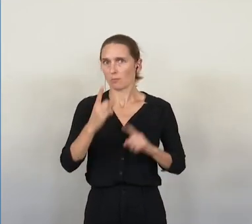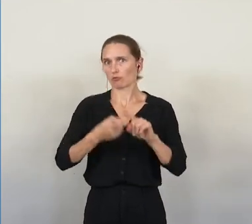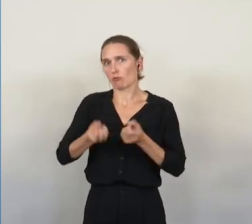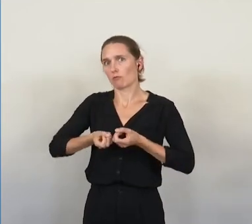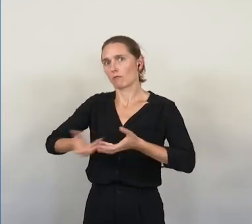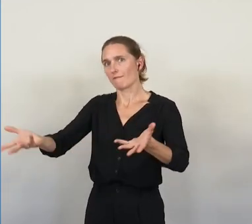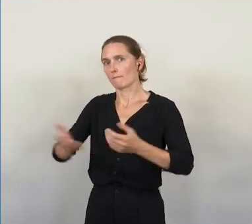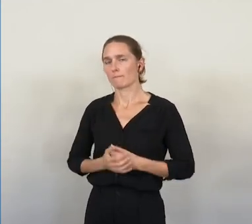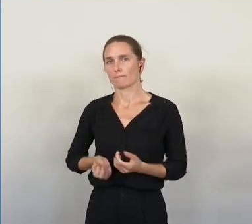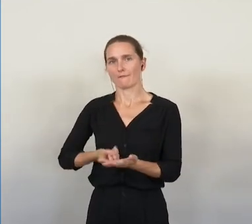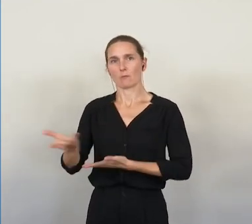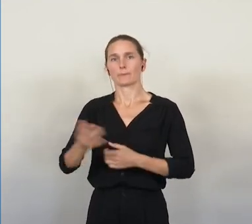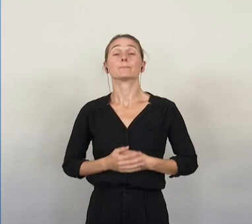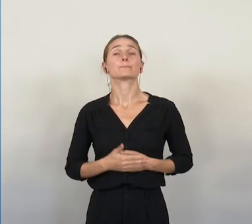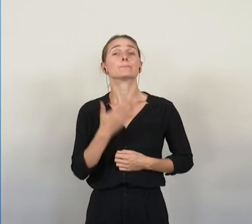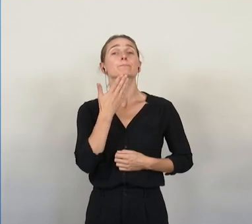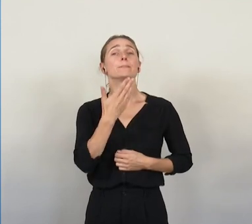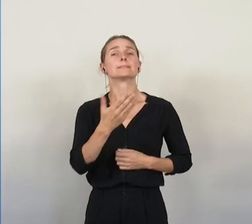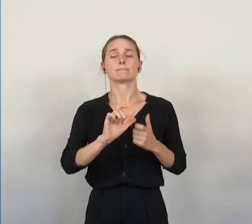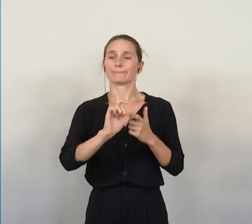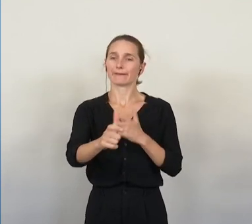savoir merci Madame